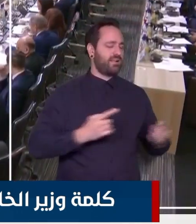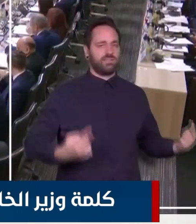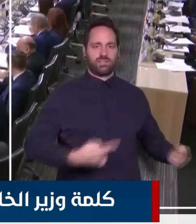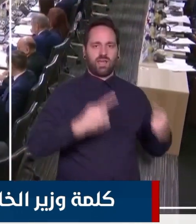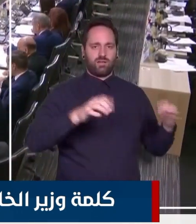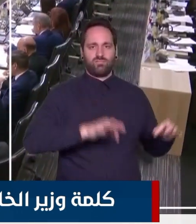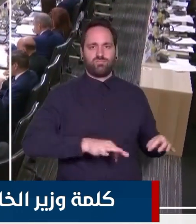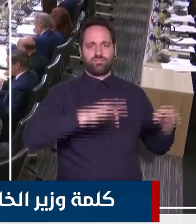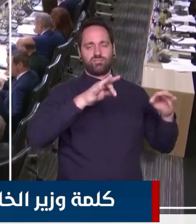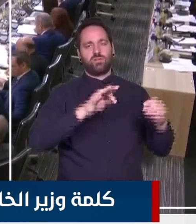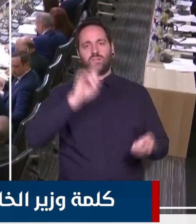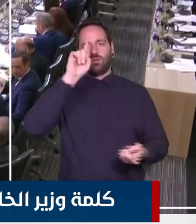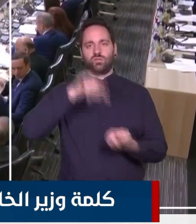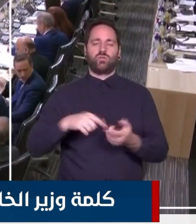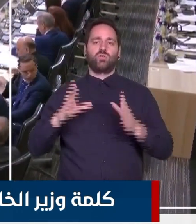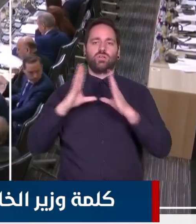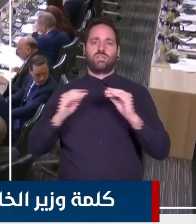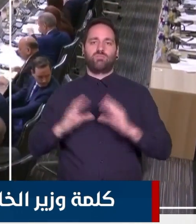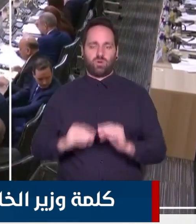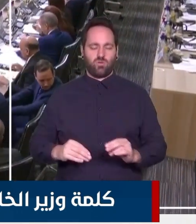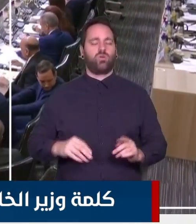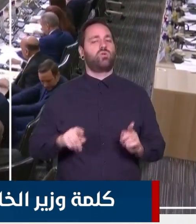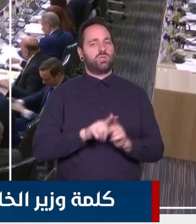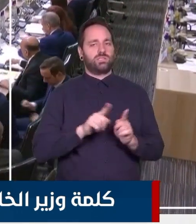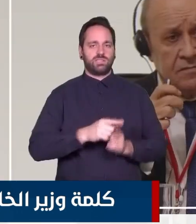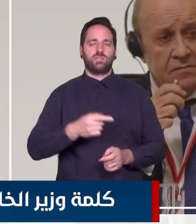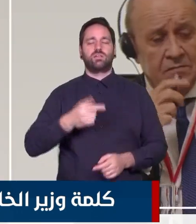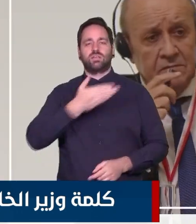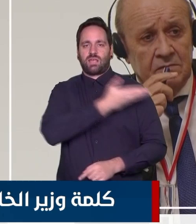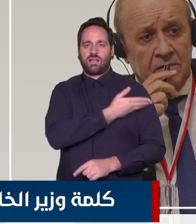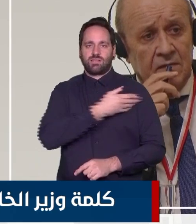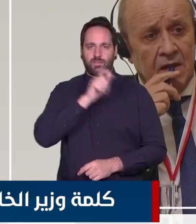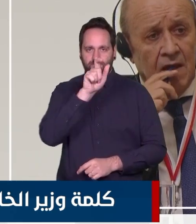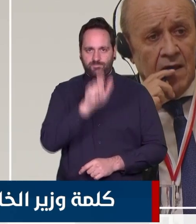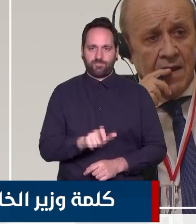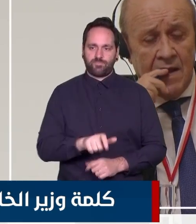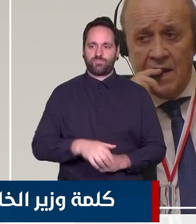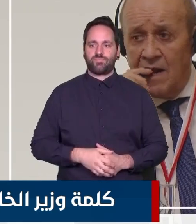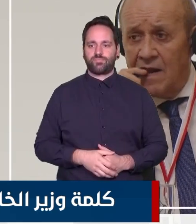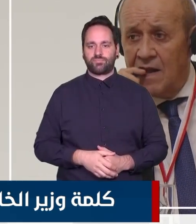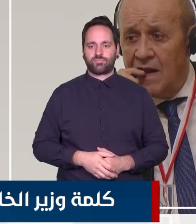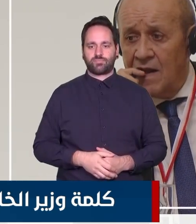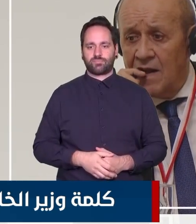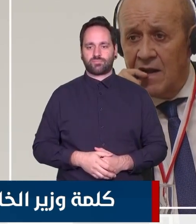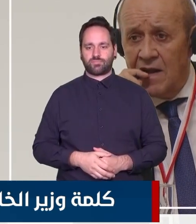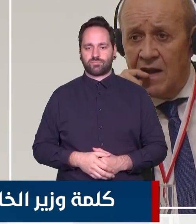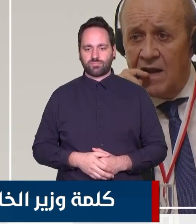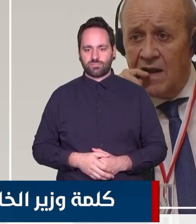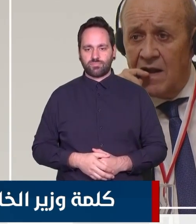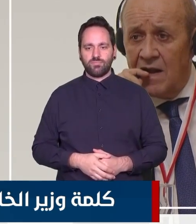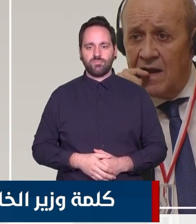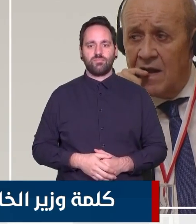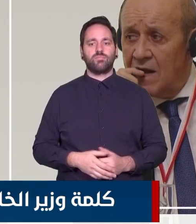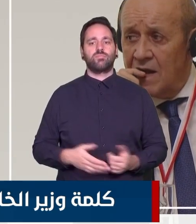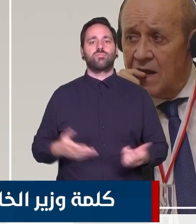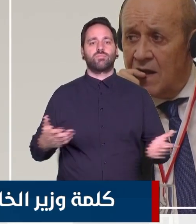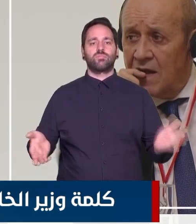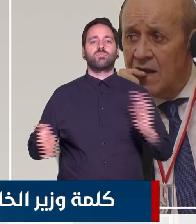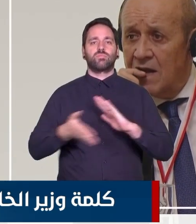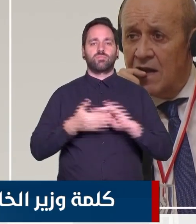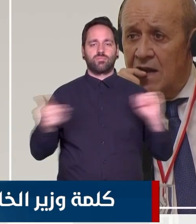Merci beaucoup à l'Irak. La parole est à l'ambassadeur du Japon en France, Monsieur Makita Shimokawa.